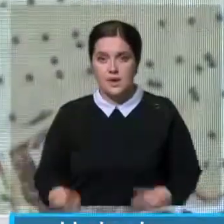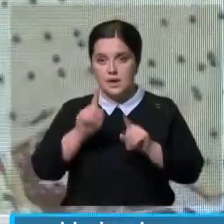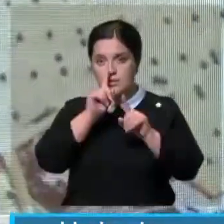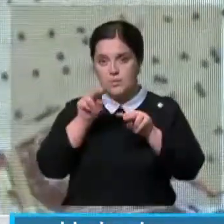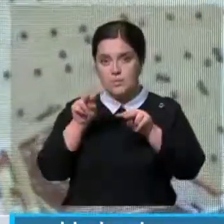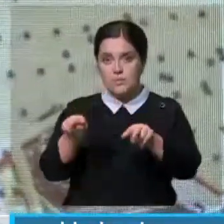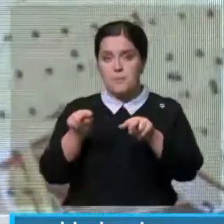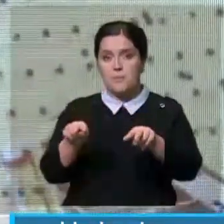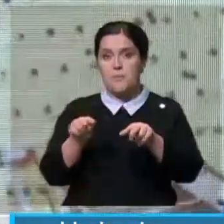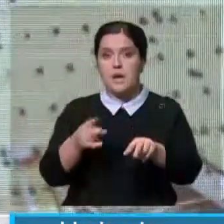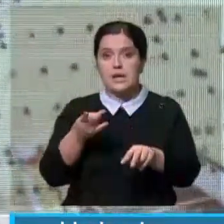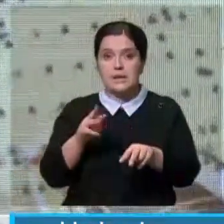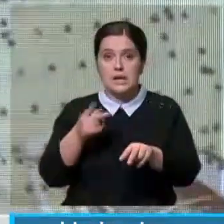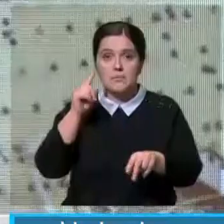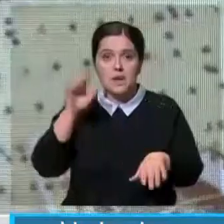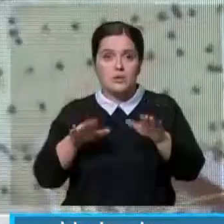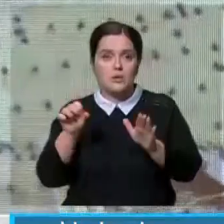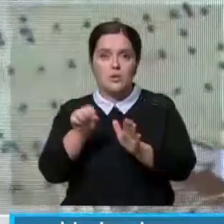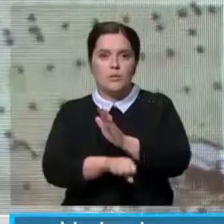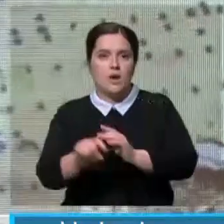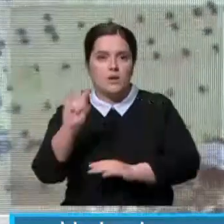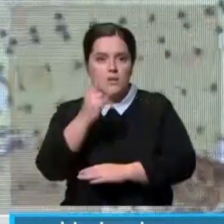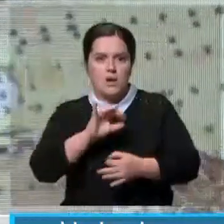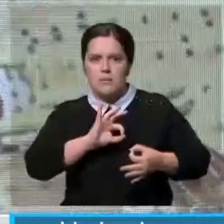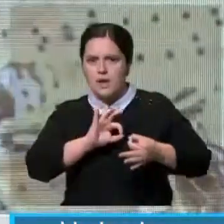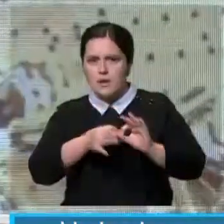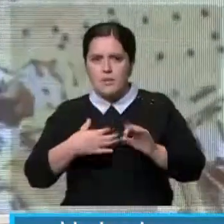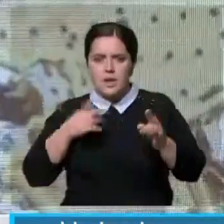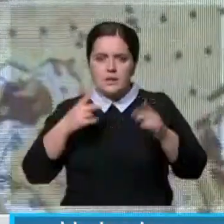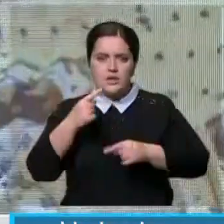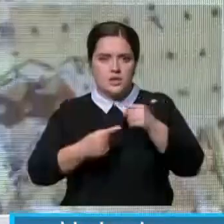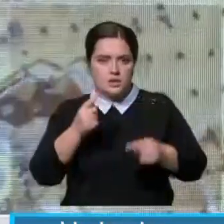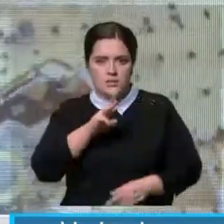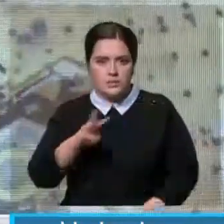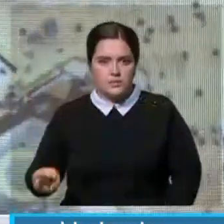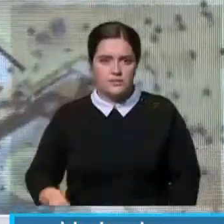Особый присмотр. Няню подозревают в убийстве ребенка. Подробности страшной трагедии через минуту.